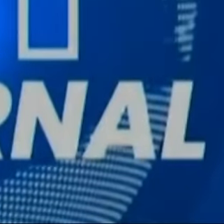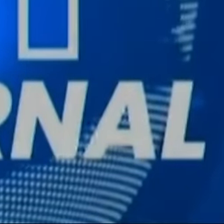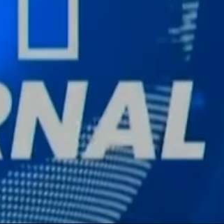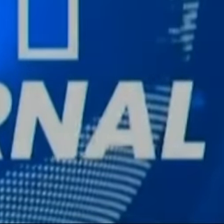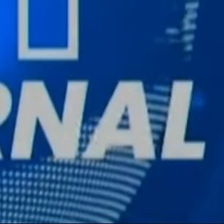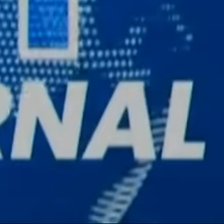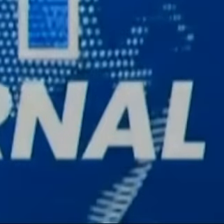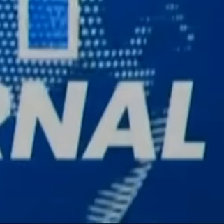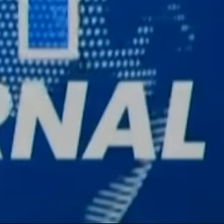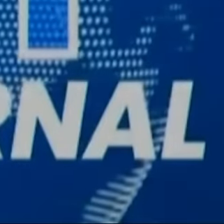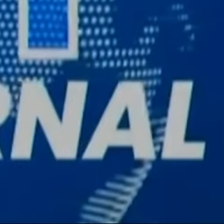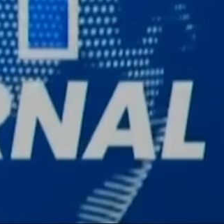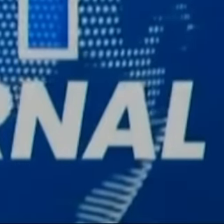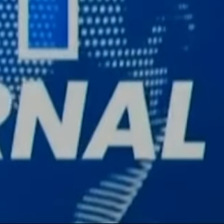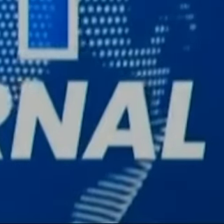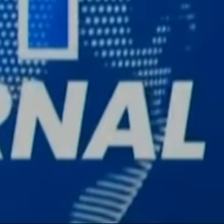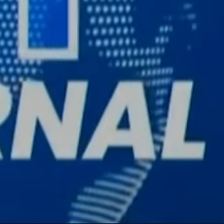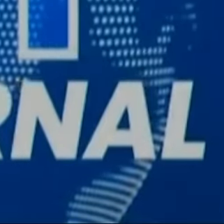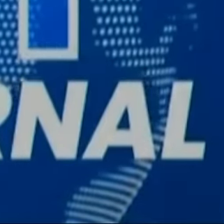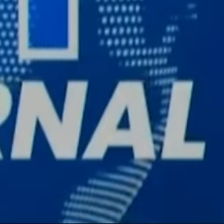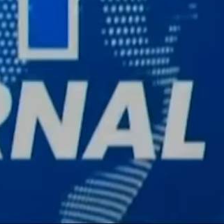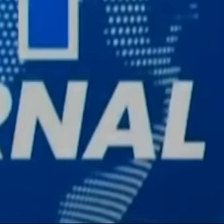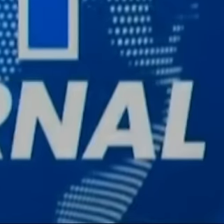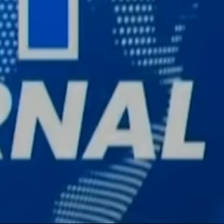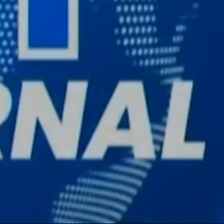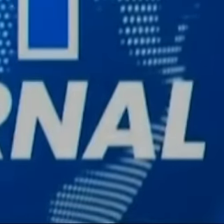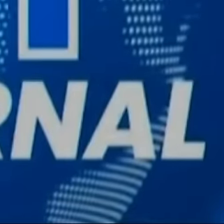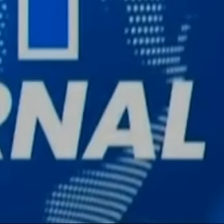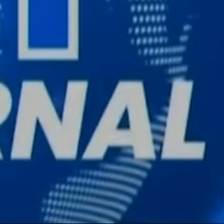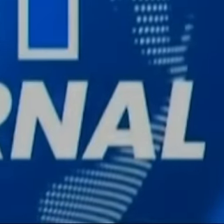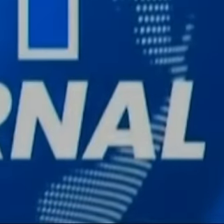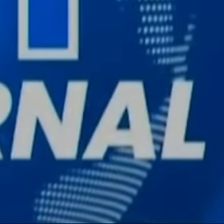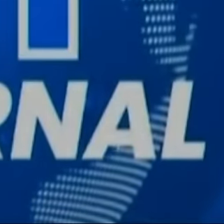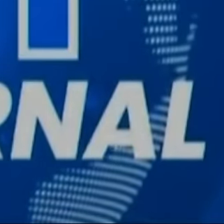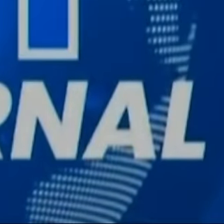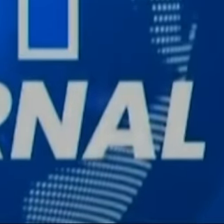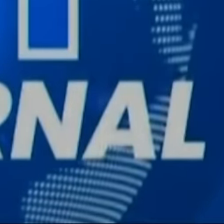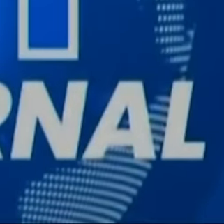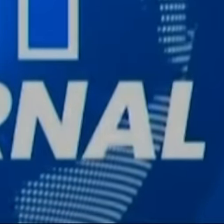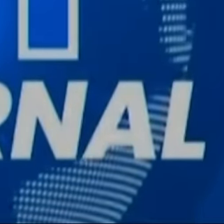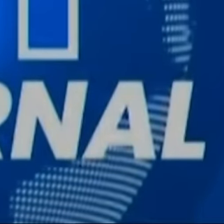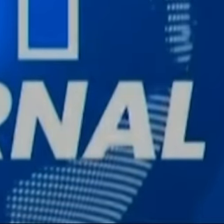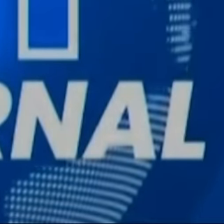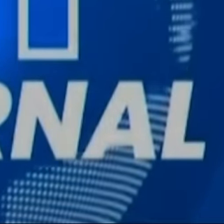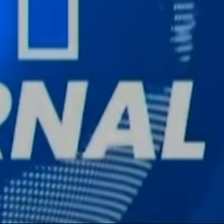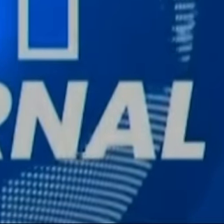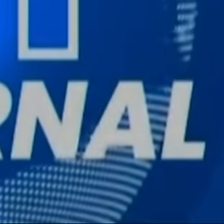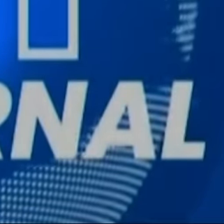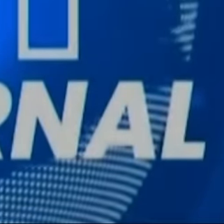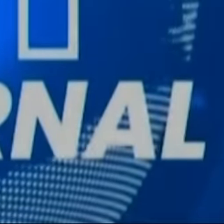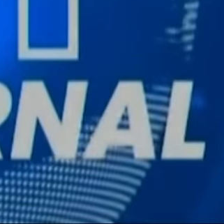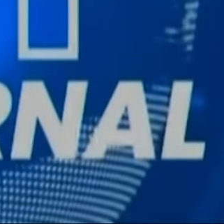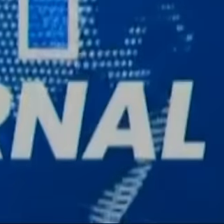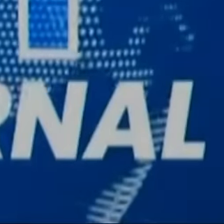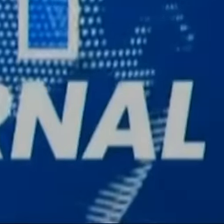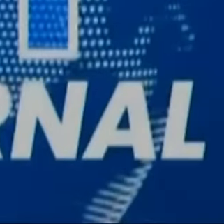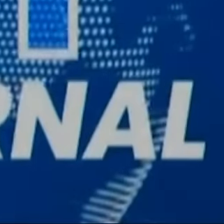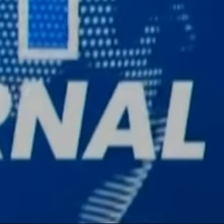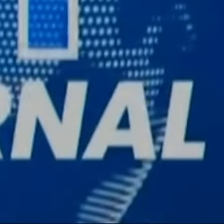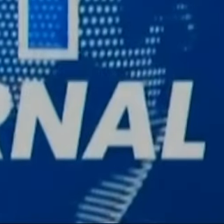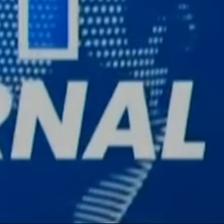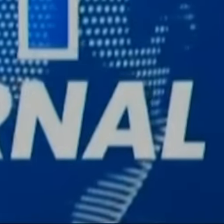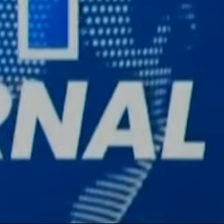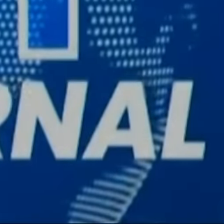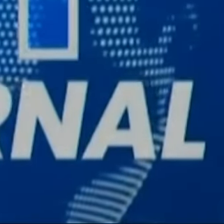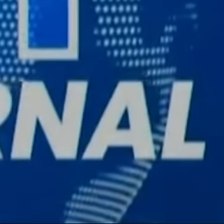Bonsoir à tous et à toutes. Un hommage national sera rendu demain, mercredi 15 mai 2024 à Goma à